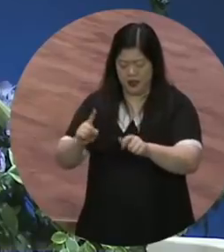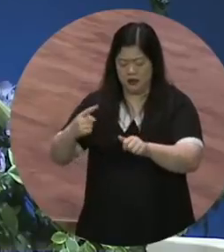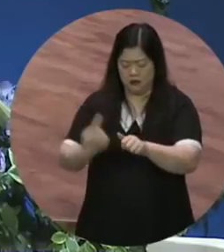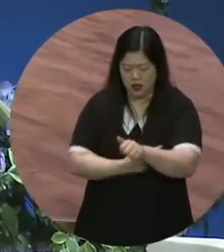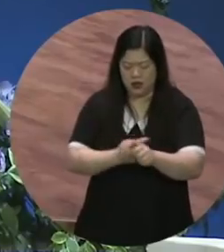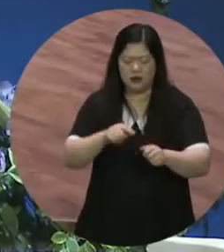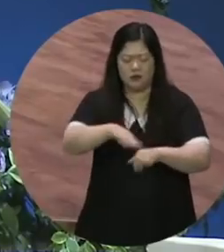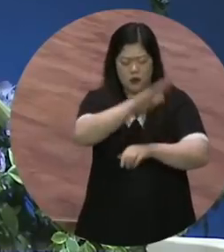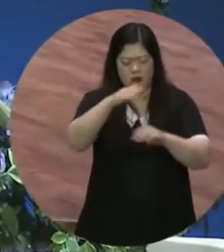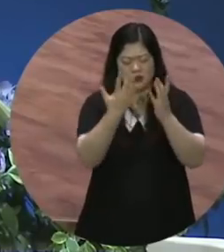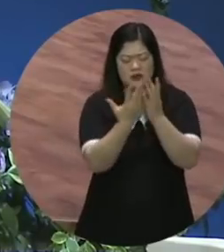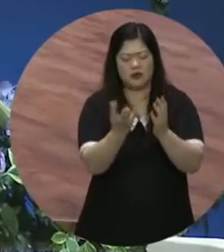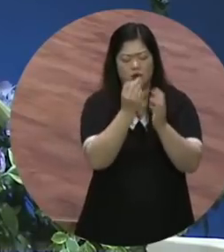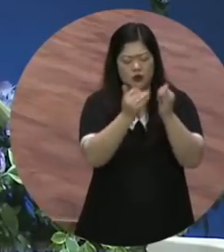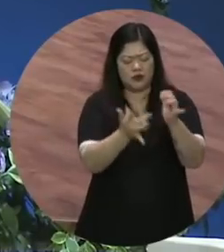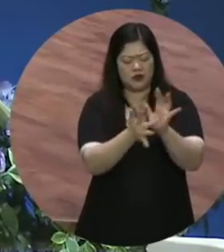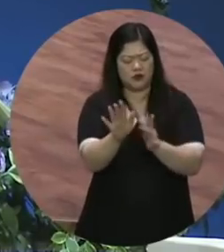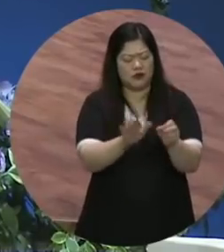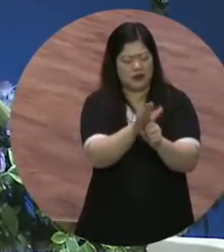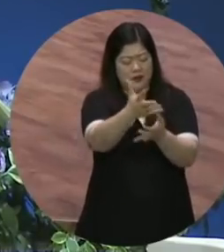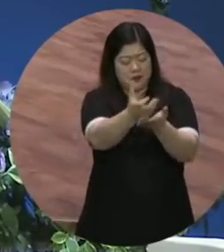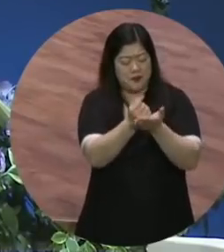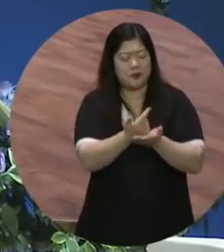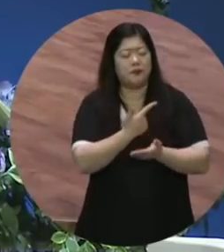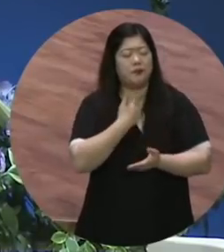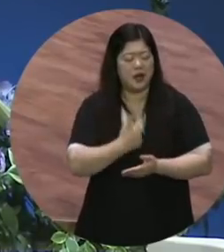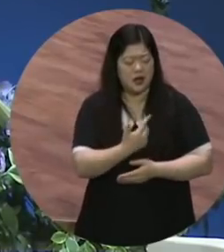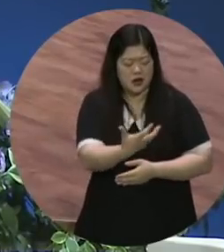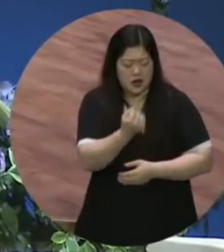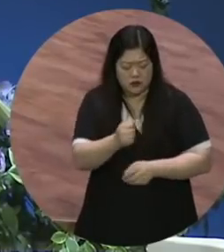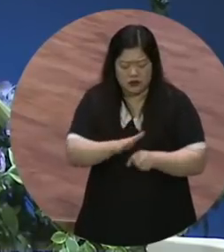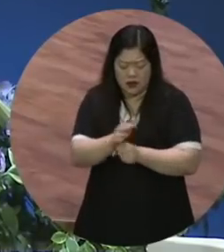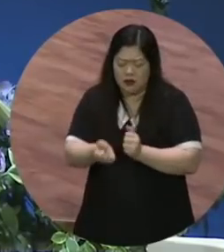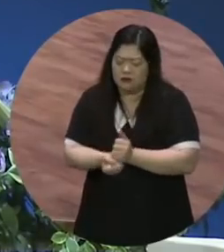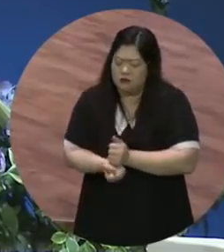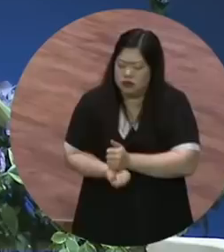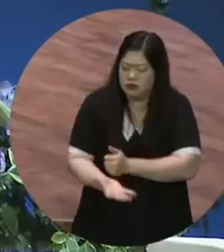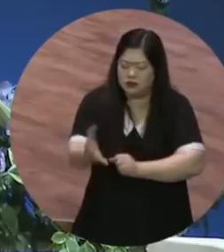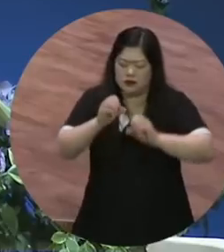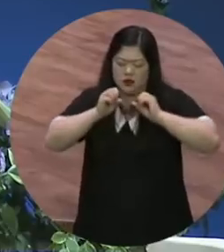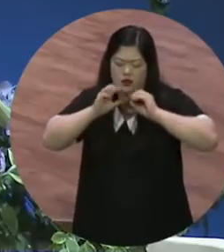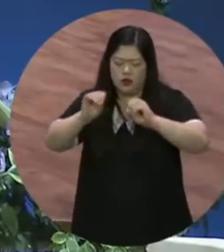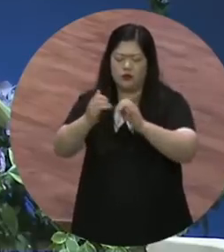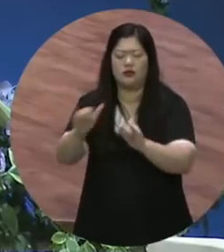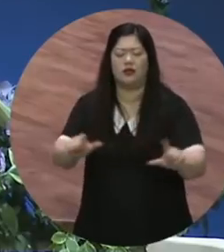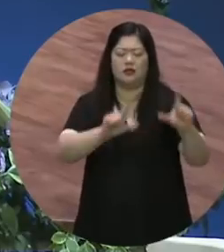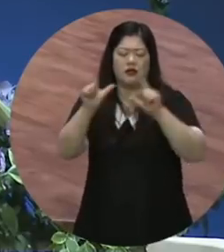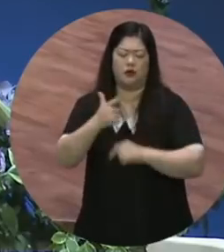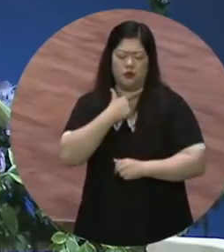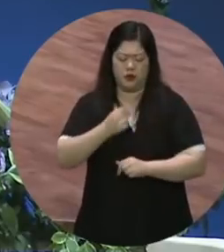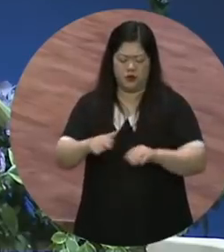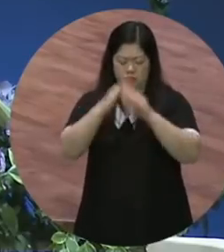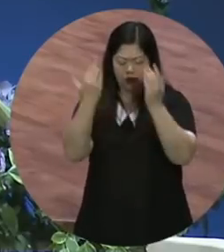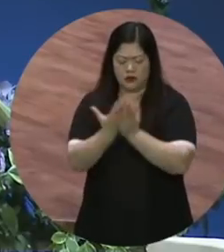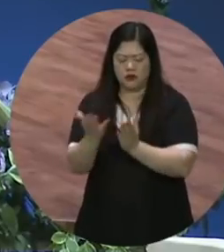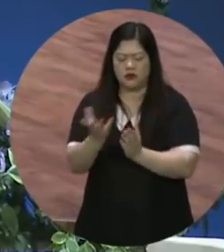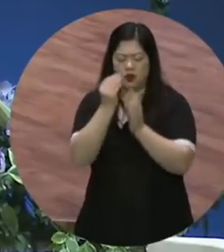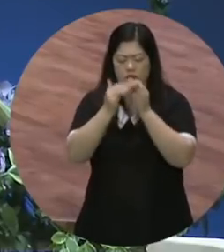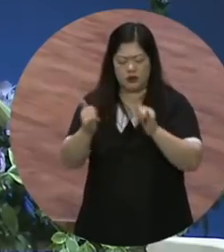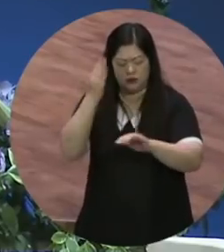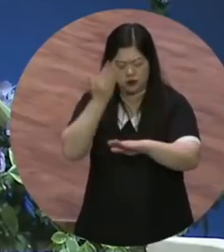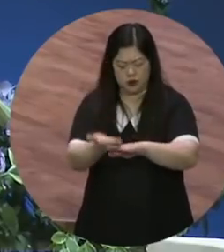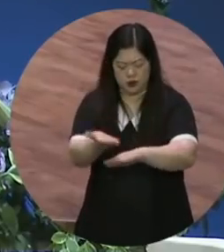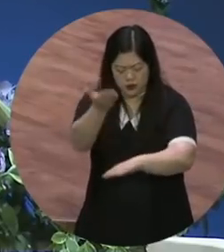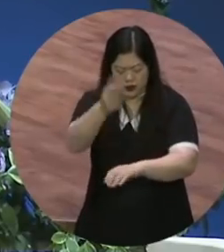받은 예언에 온 성도들이 한 주간 동안 이 사랑을 증감으로 전도자로 살기를 원하는 예언에 온 성도들과